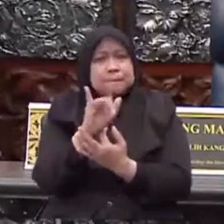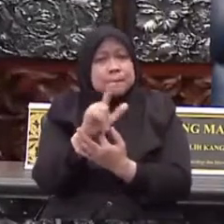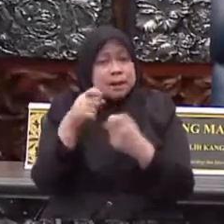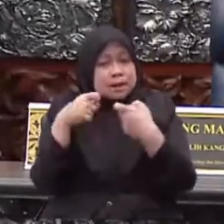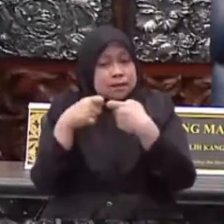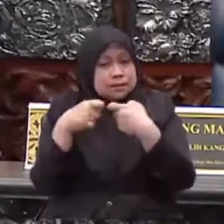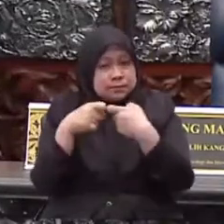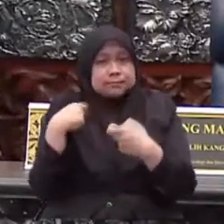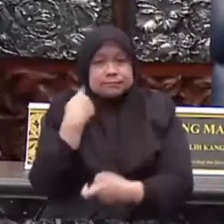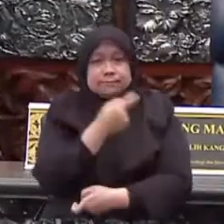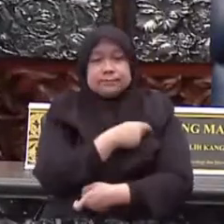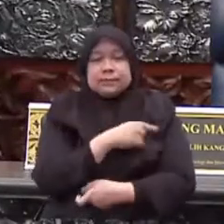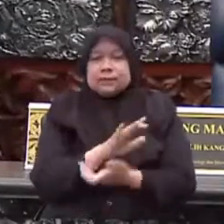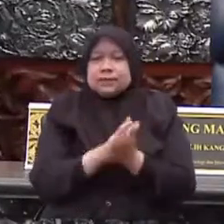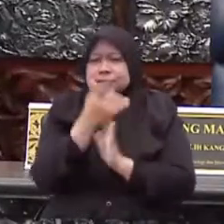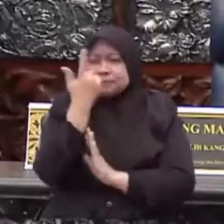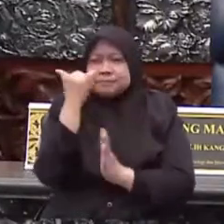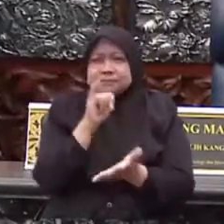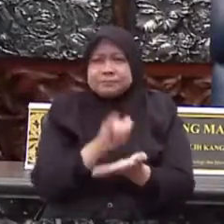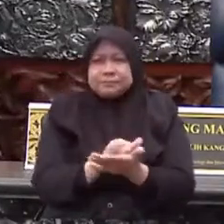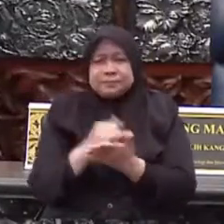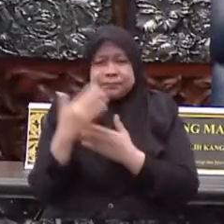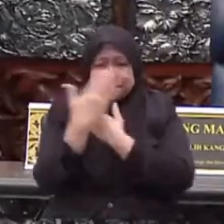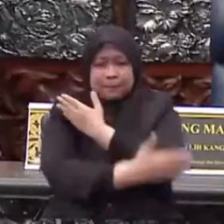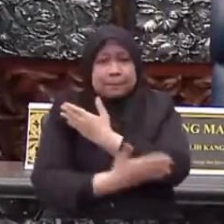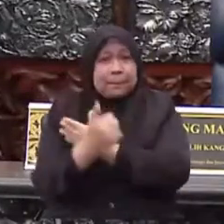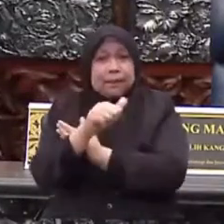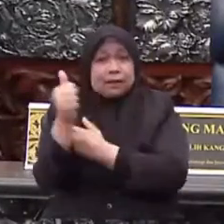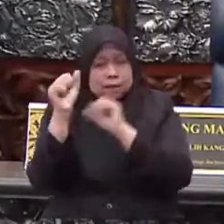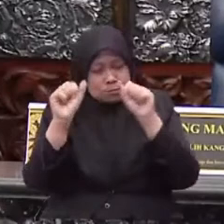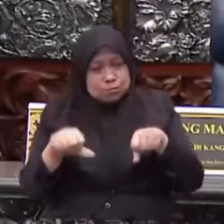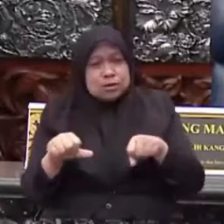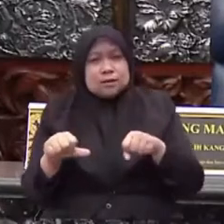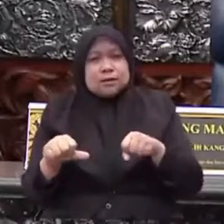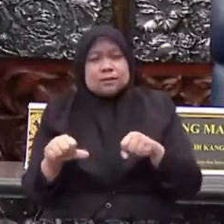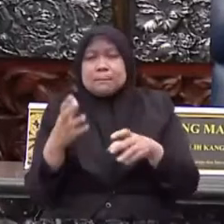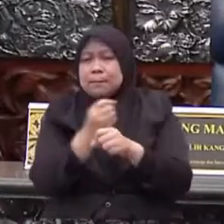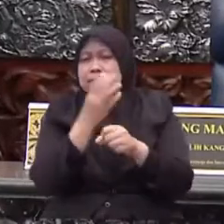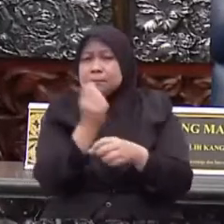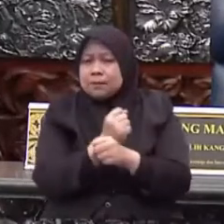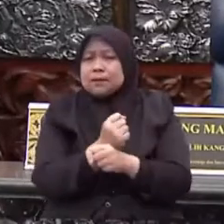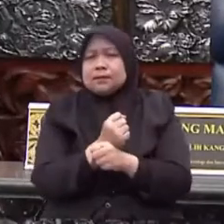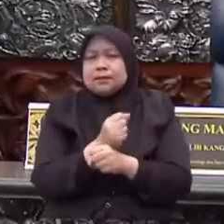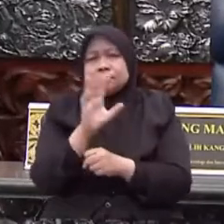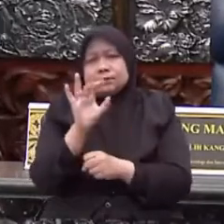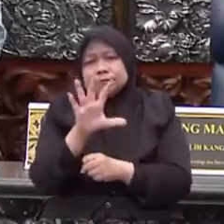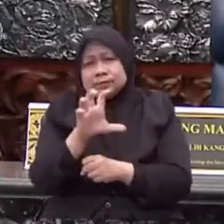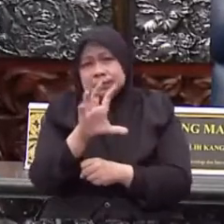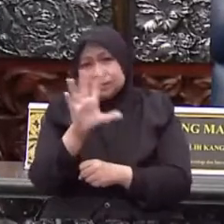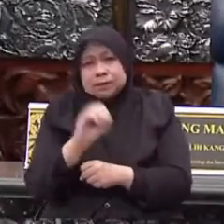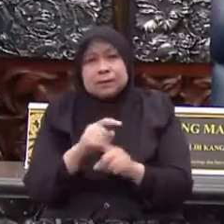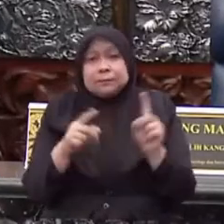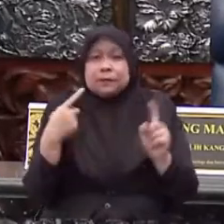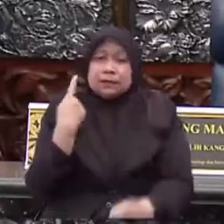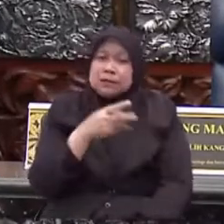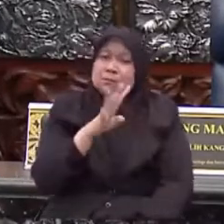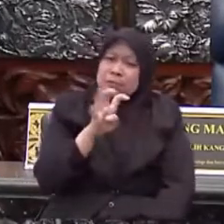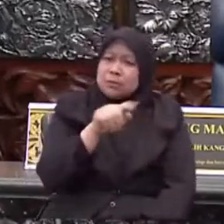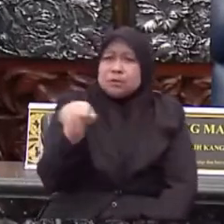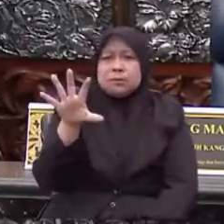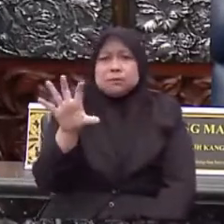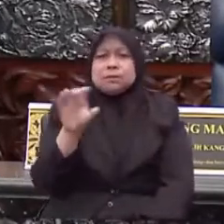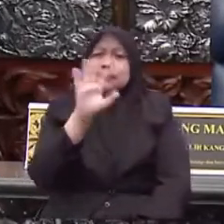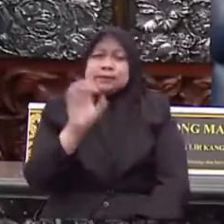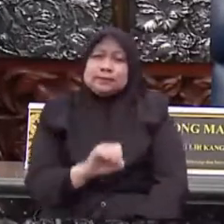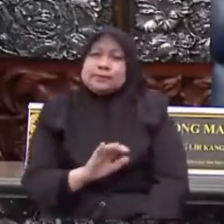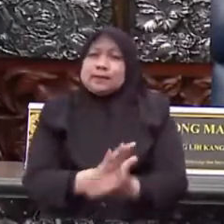kita jadi sebab itu negara-negara lain wilayah tapi kita sampai 45 Pro